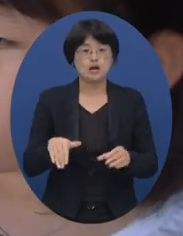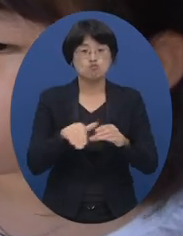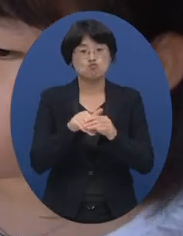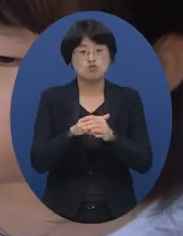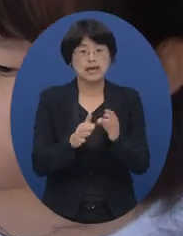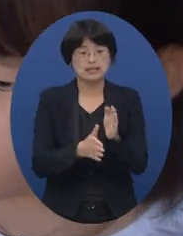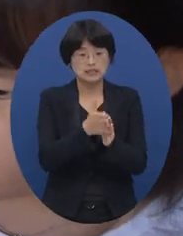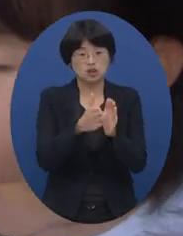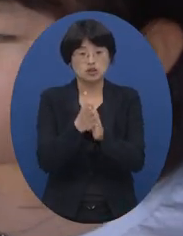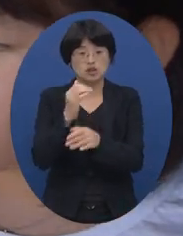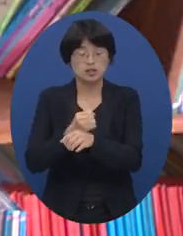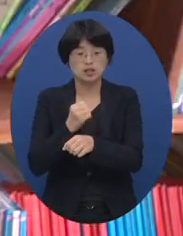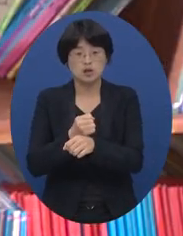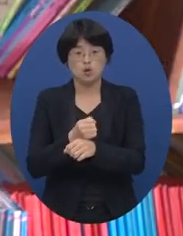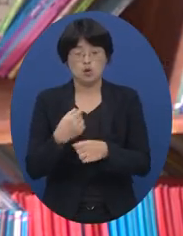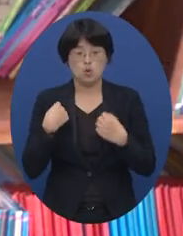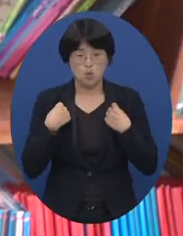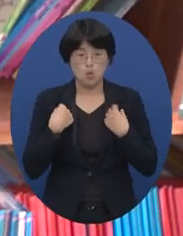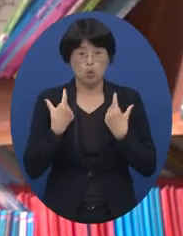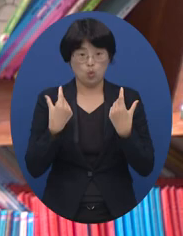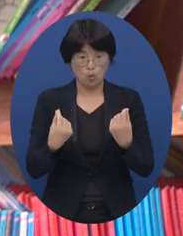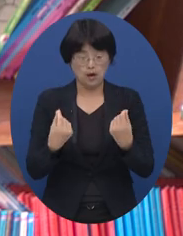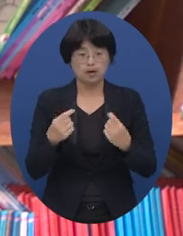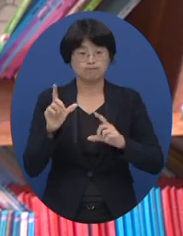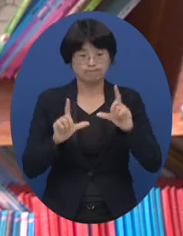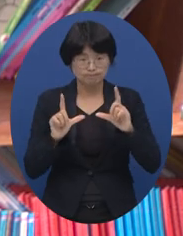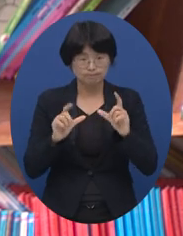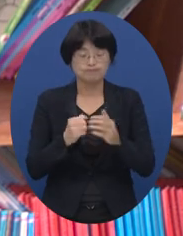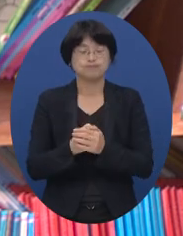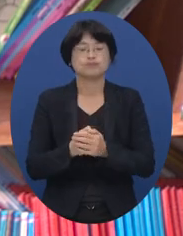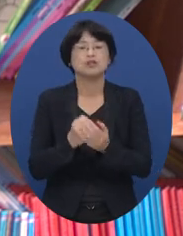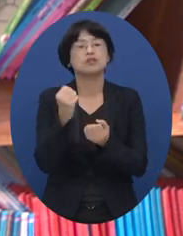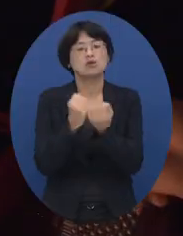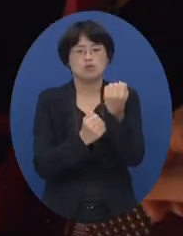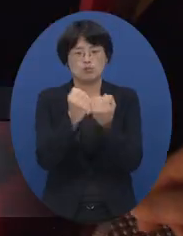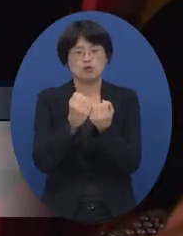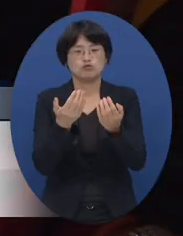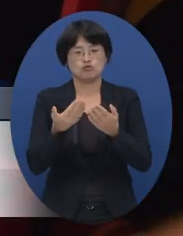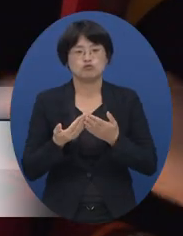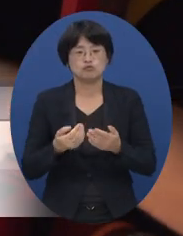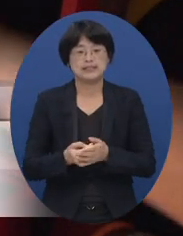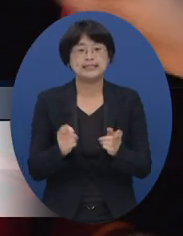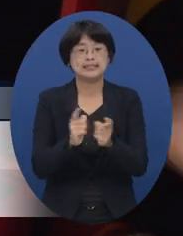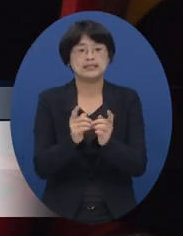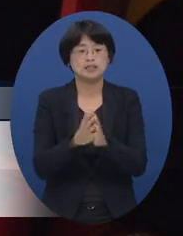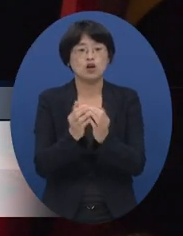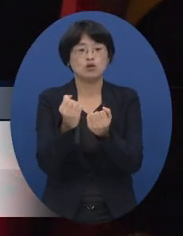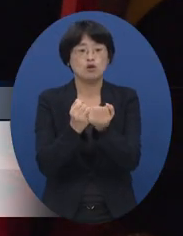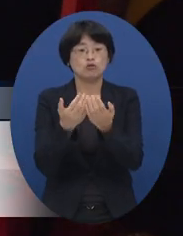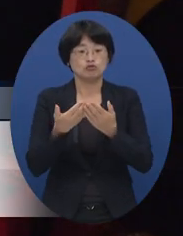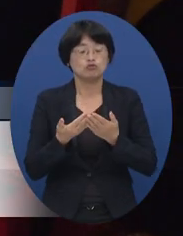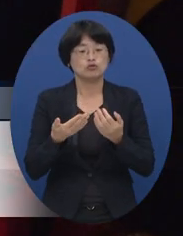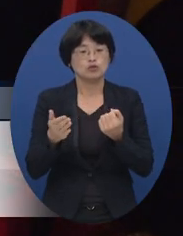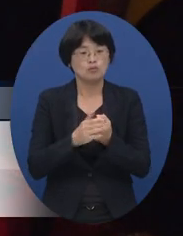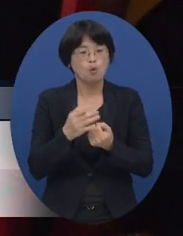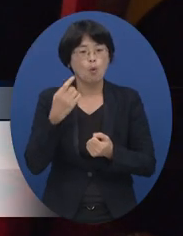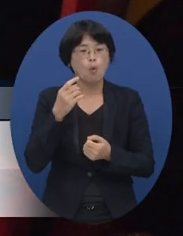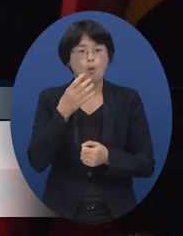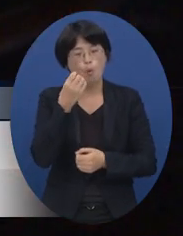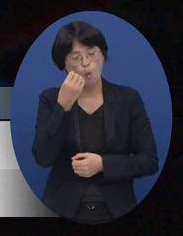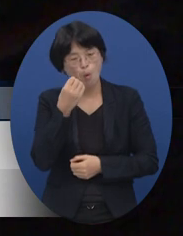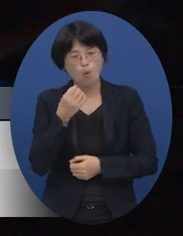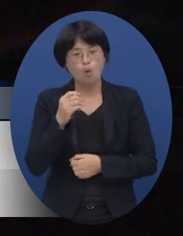시설로 여기서도 같은 옷을 입은 가이드가 이곳저곳을 안내합니다. 직접 설명해 주시고 하니까 조금 더